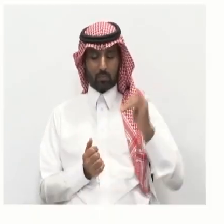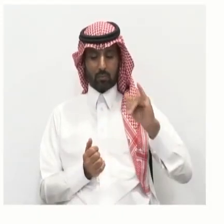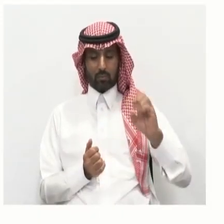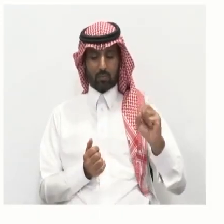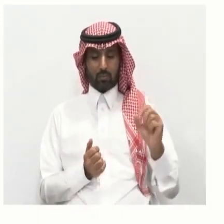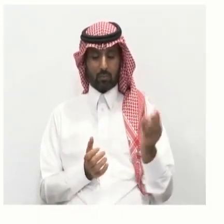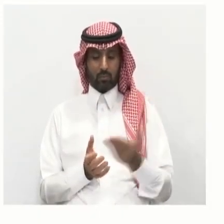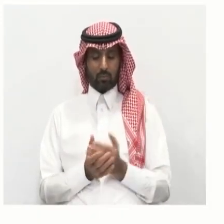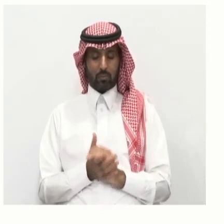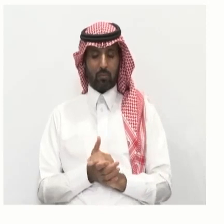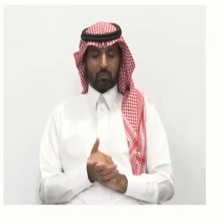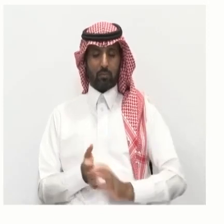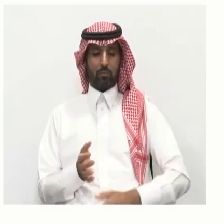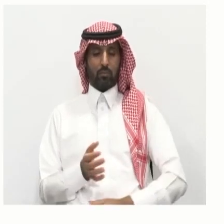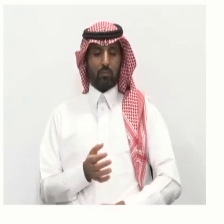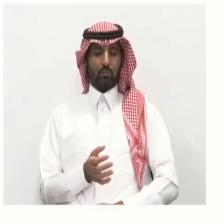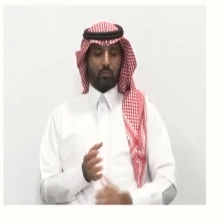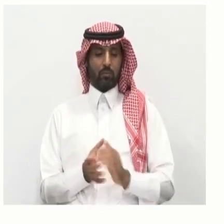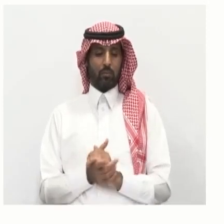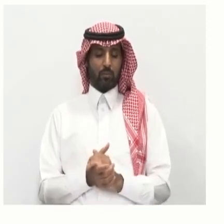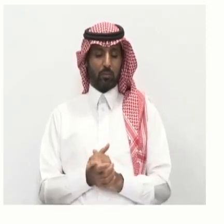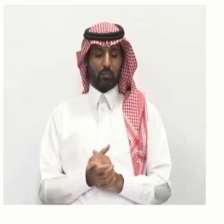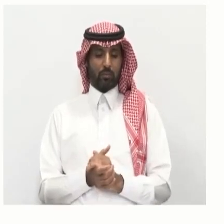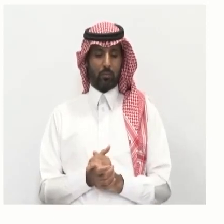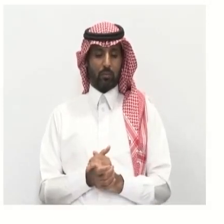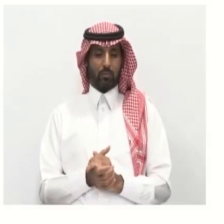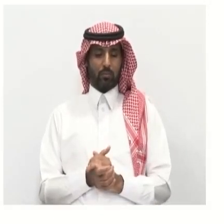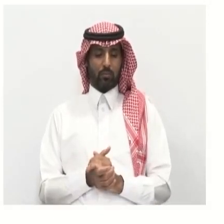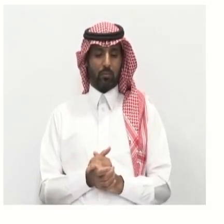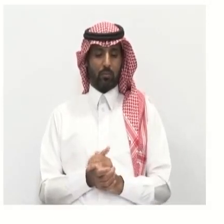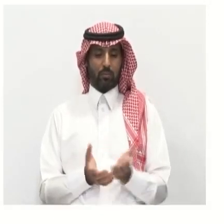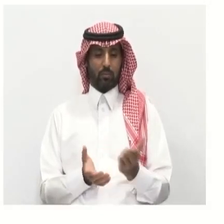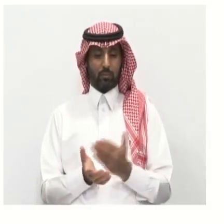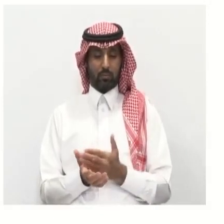ومحلول كبريتيد الهيدروجين محلول كبريتيد الهيدروجين